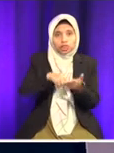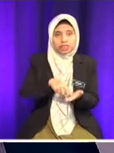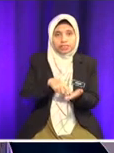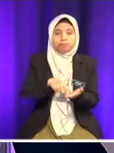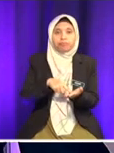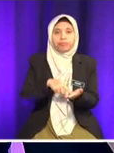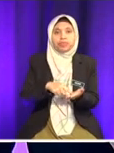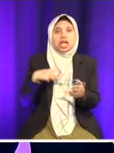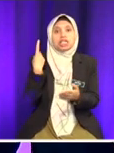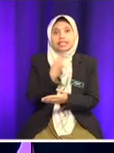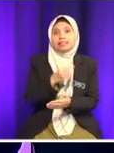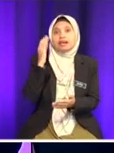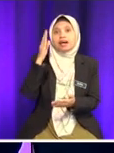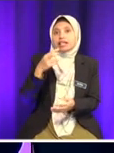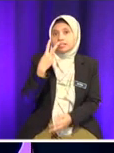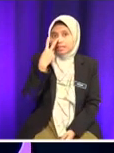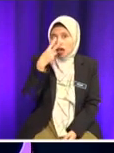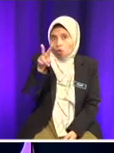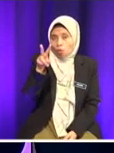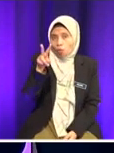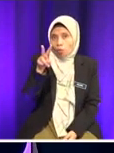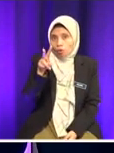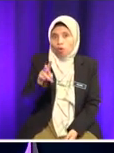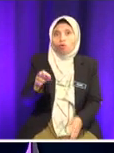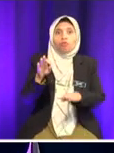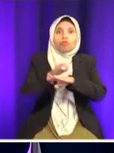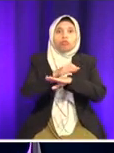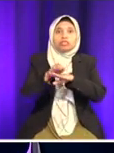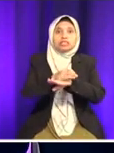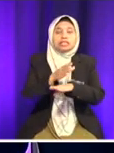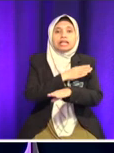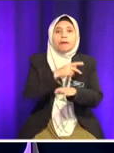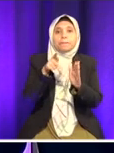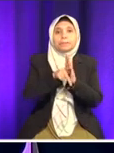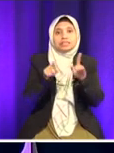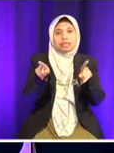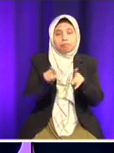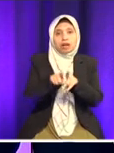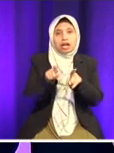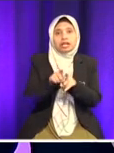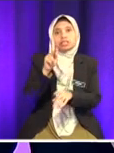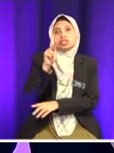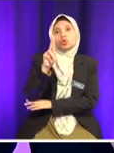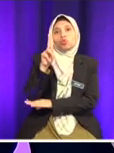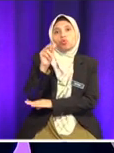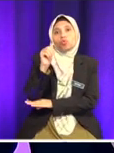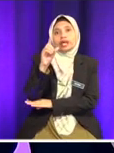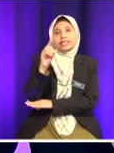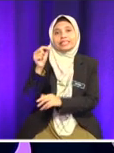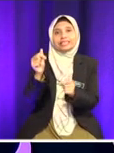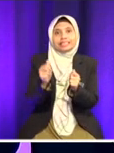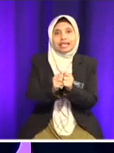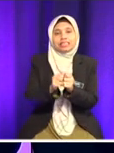Semen ini kita akan melihat fungsi dan persamaan kuadrati dengan zebra lagi sekali tetapi kita fokus